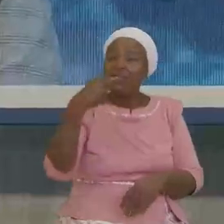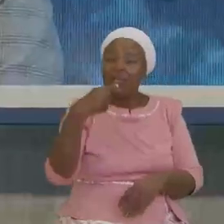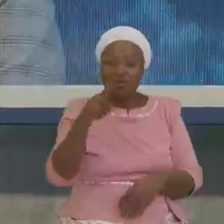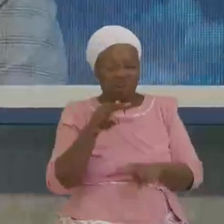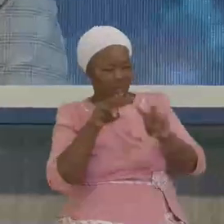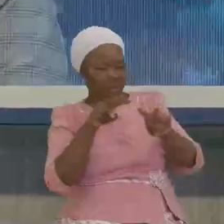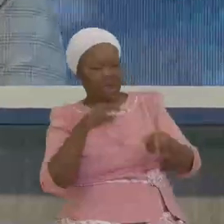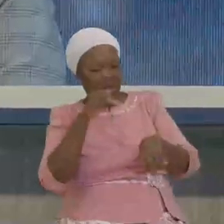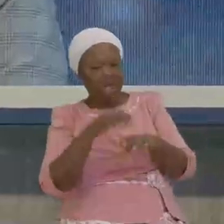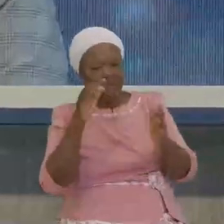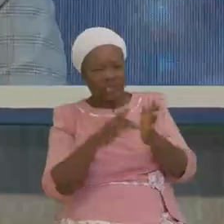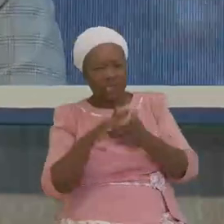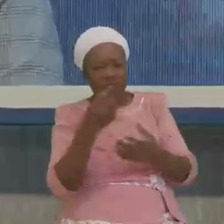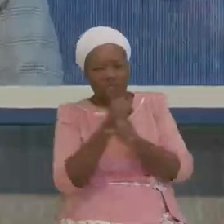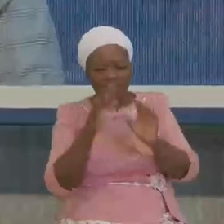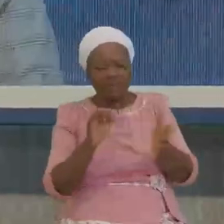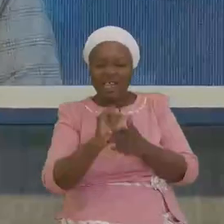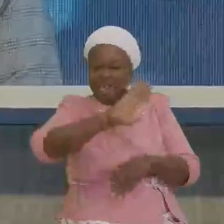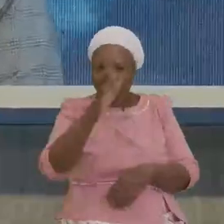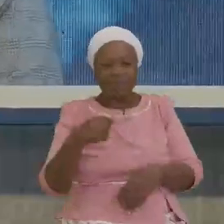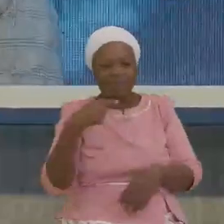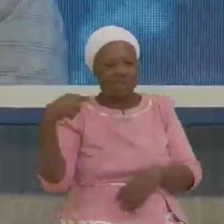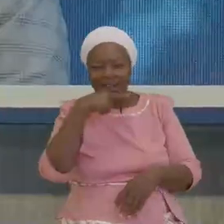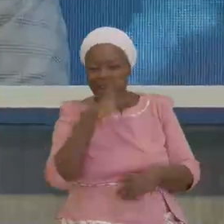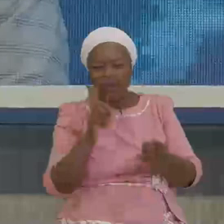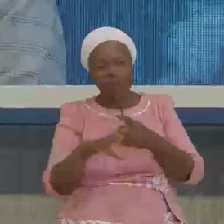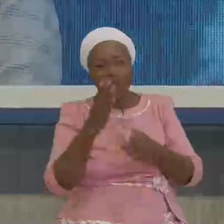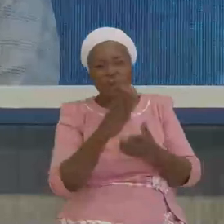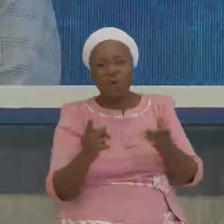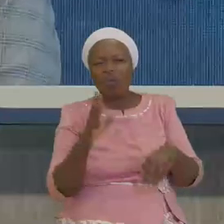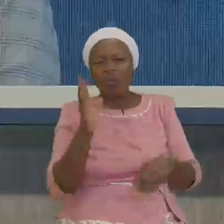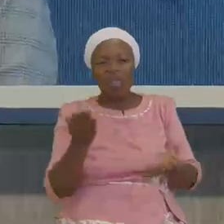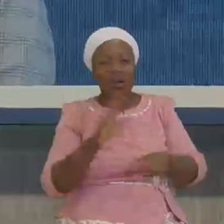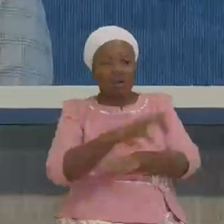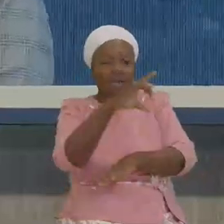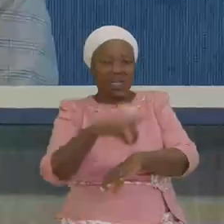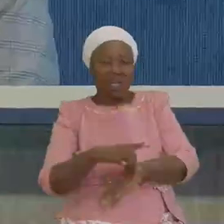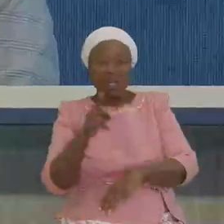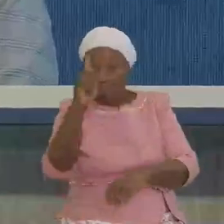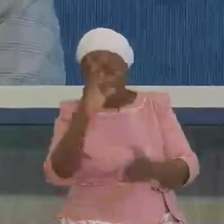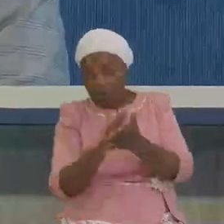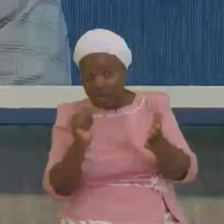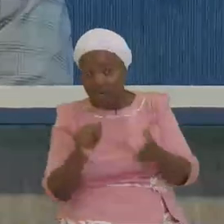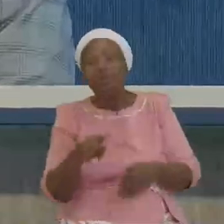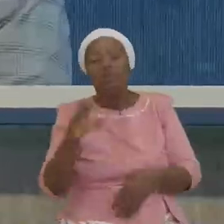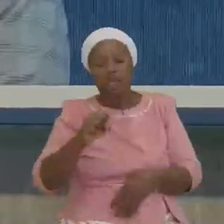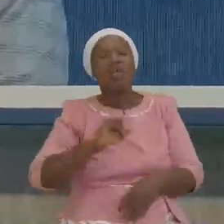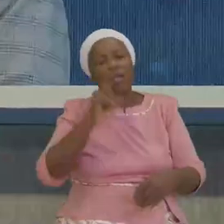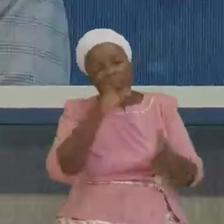difficile. Il dit que, mais, tu regardes Jésus, le sauveur, qui ne mange